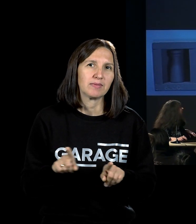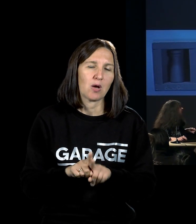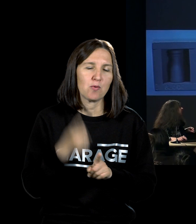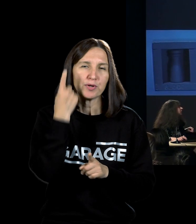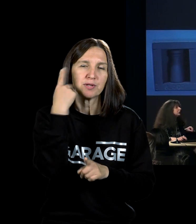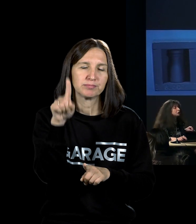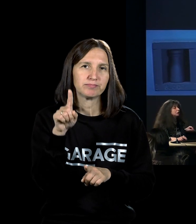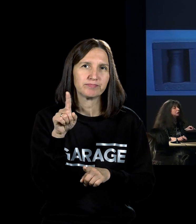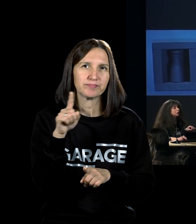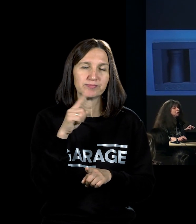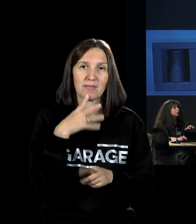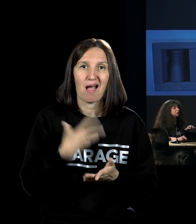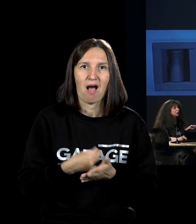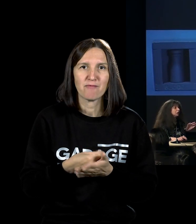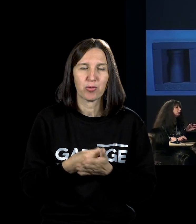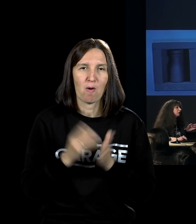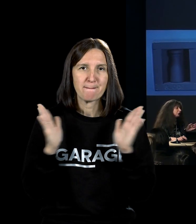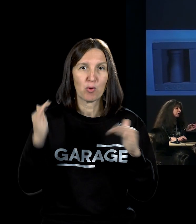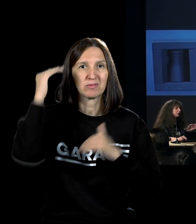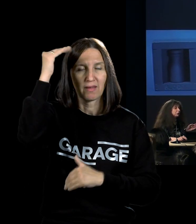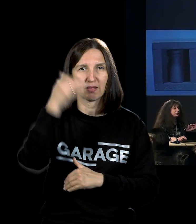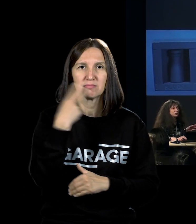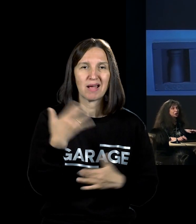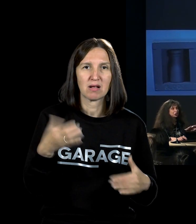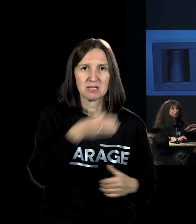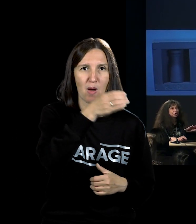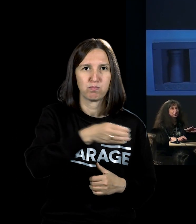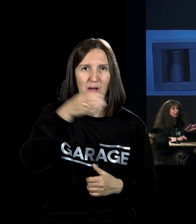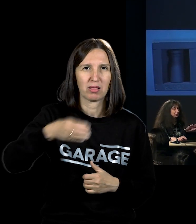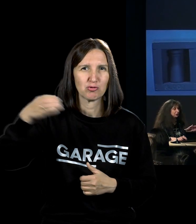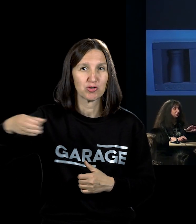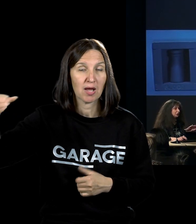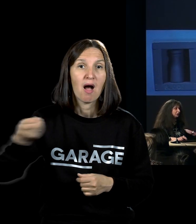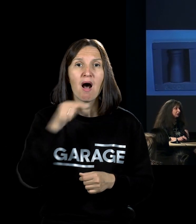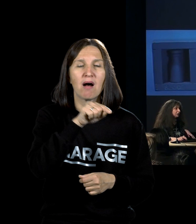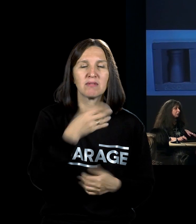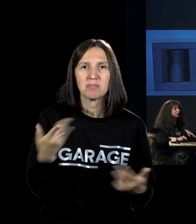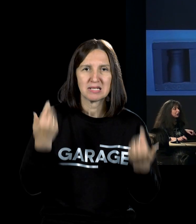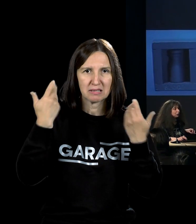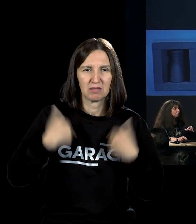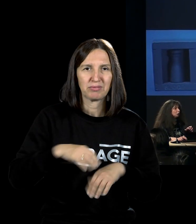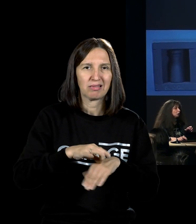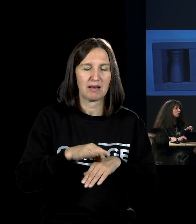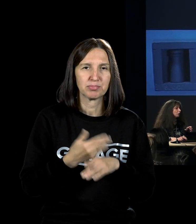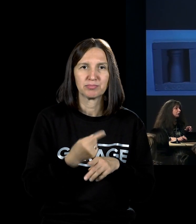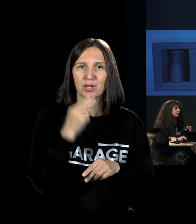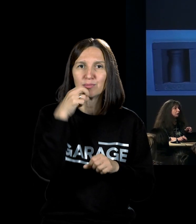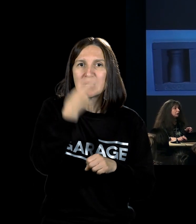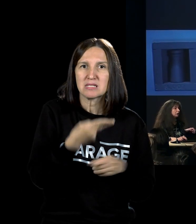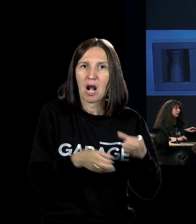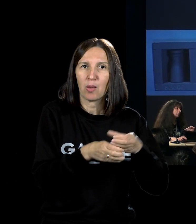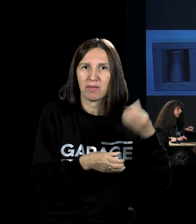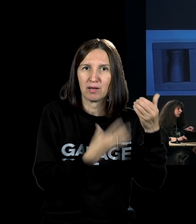автопортрет, составленный из различных, из баночек, якобы содержащих различные телесные жидкости, там слюну, кровь,